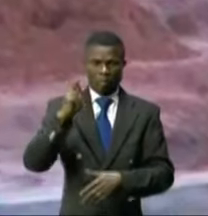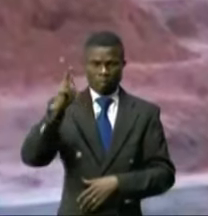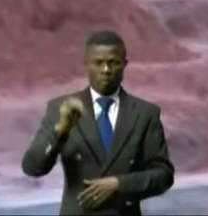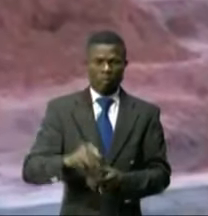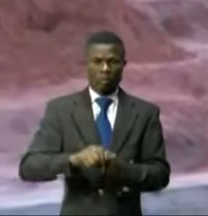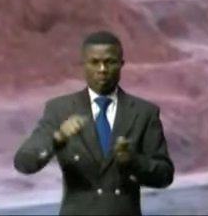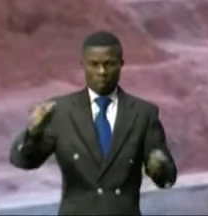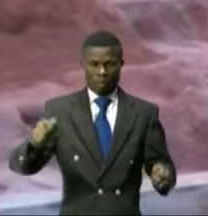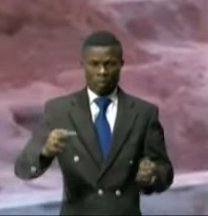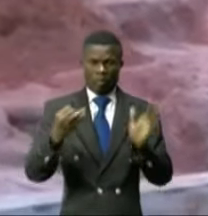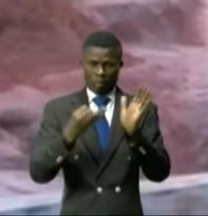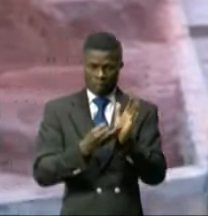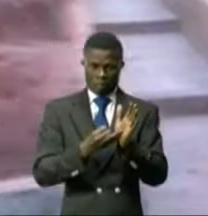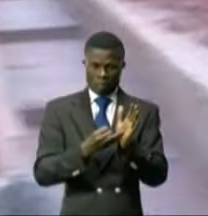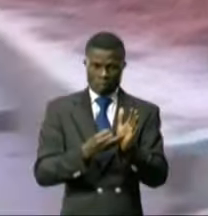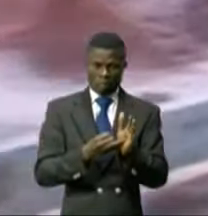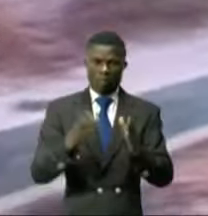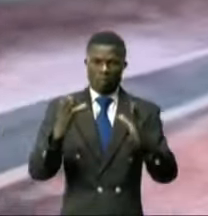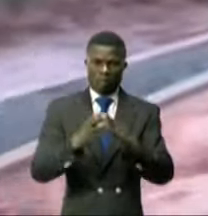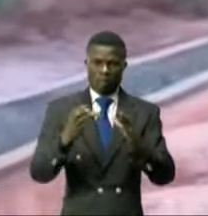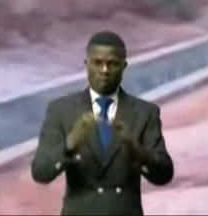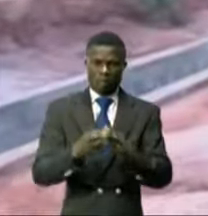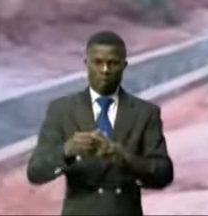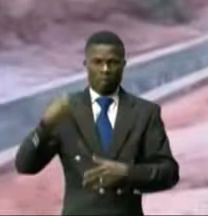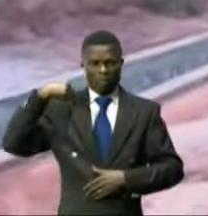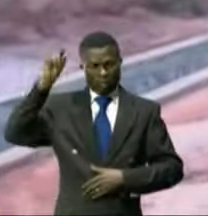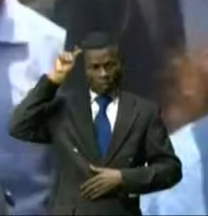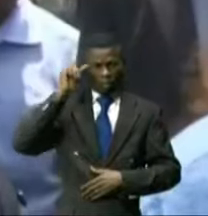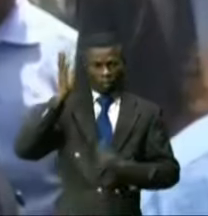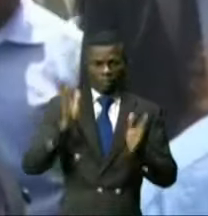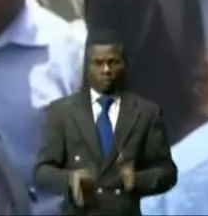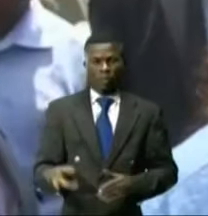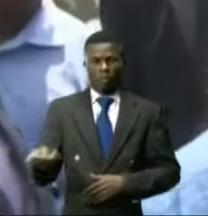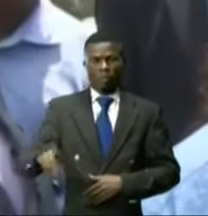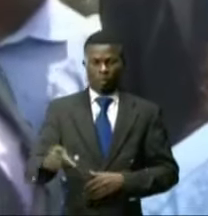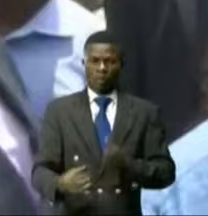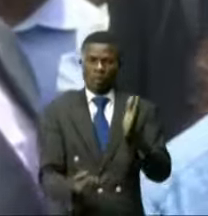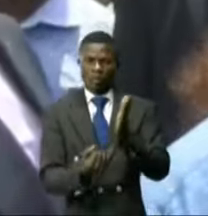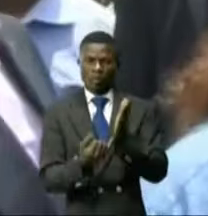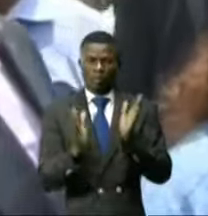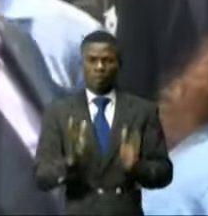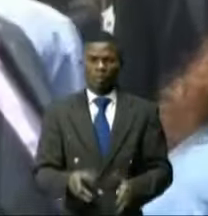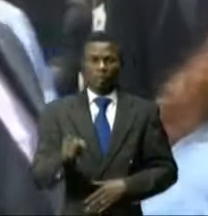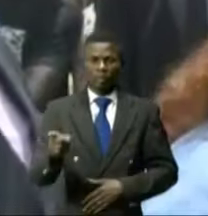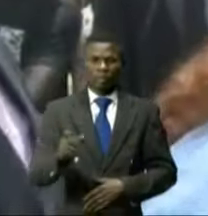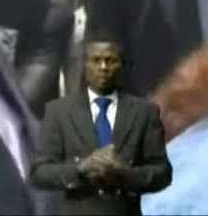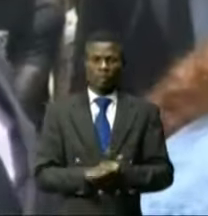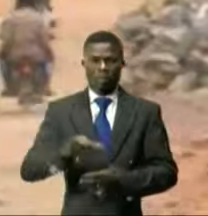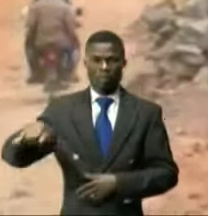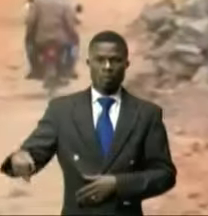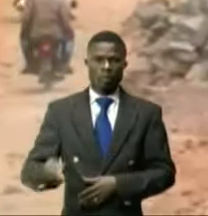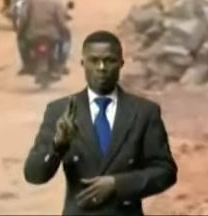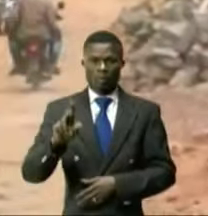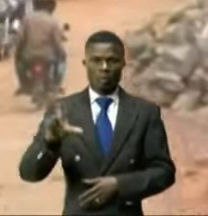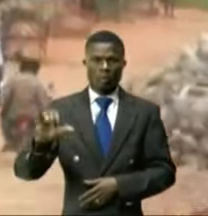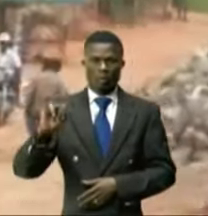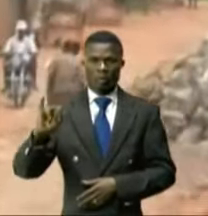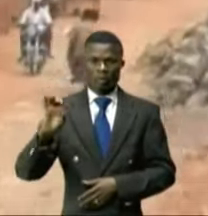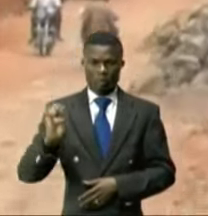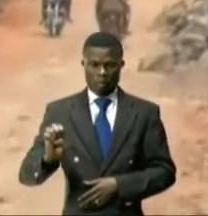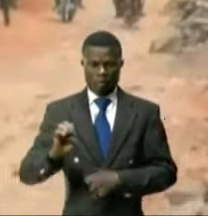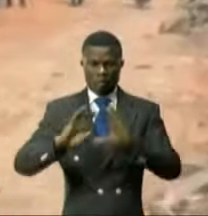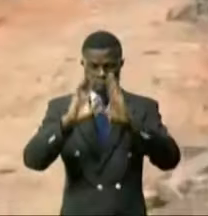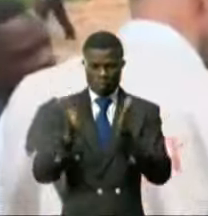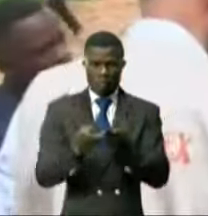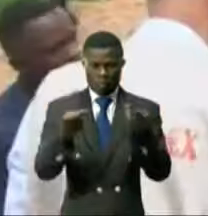Chilegelou. Et dimanche, accompagné de la gouverneure de province ad intérim, Julie Kalengakabongo, tous les sites ont